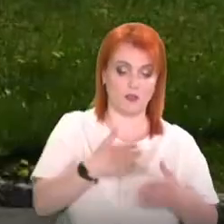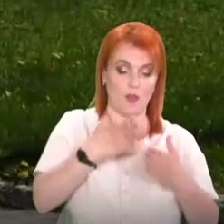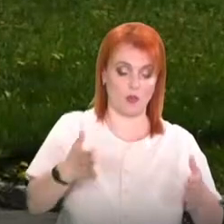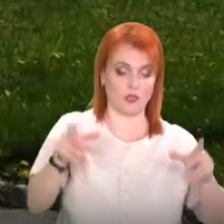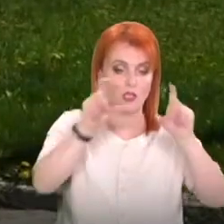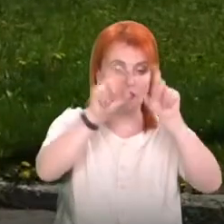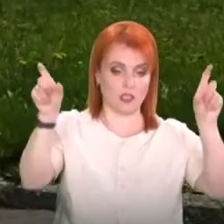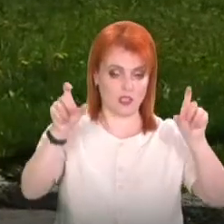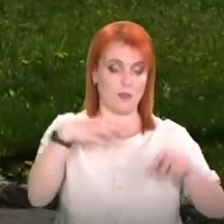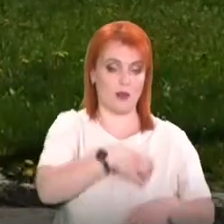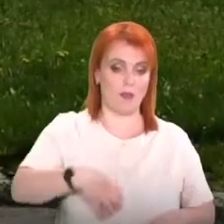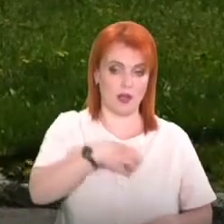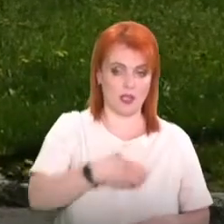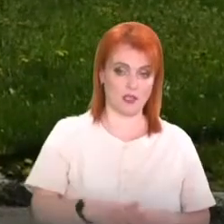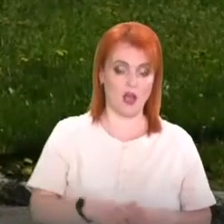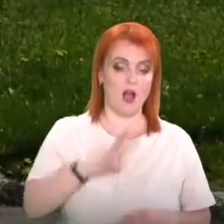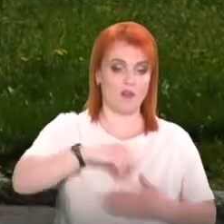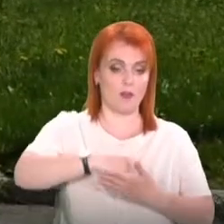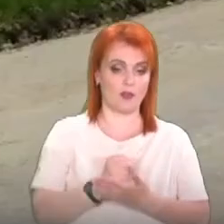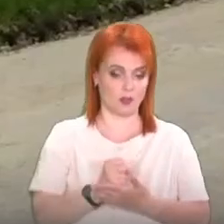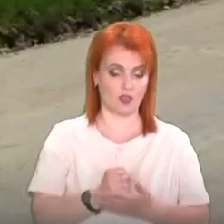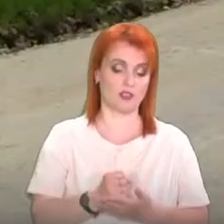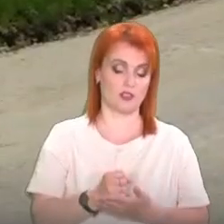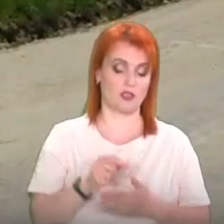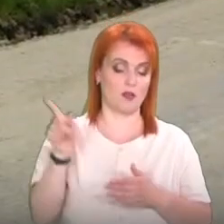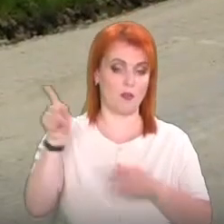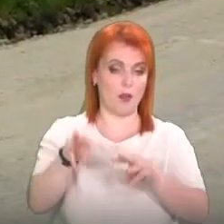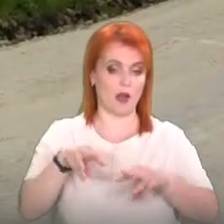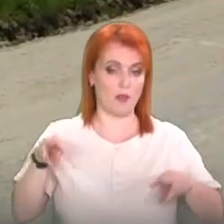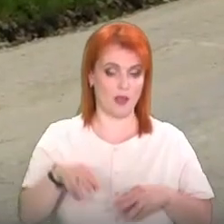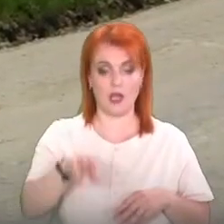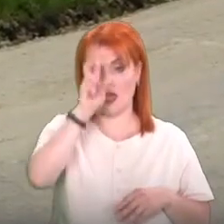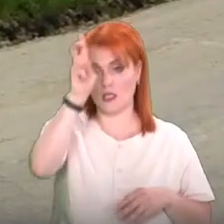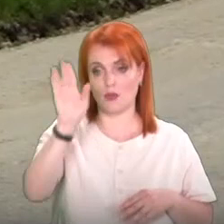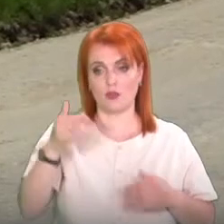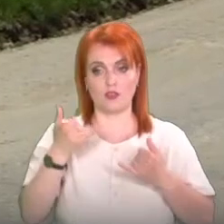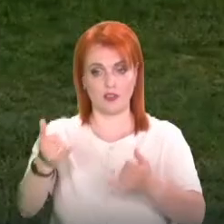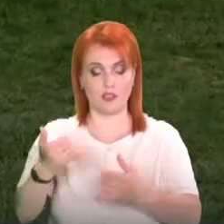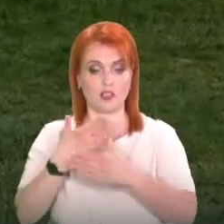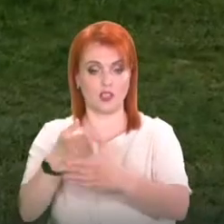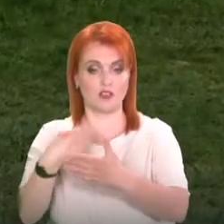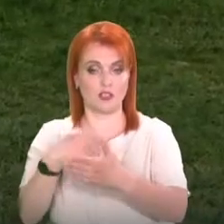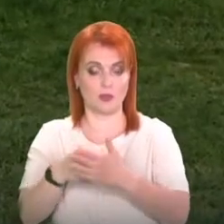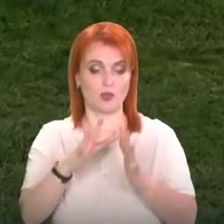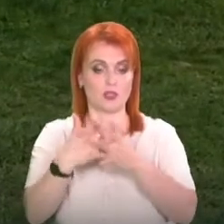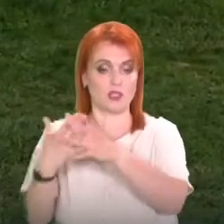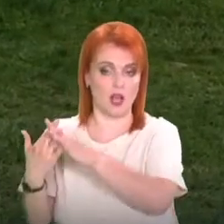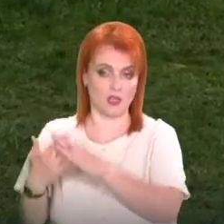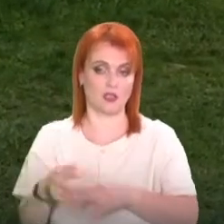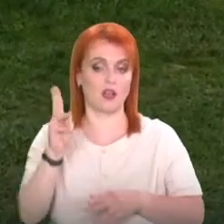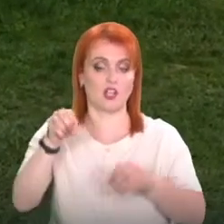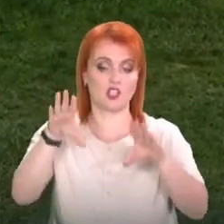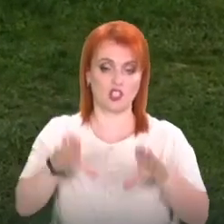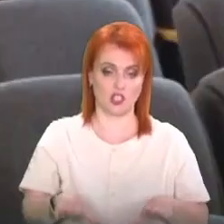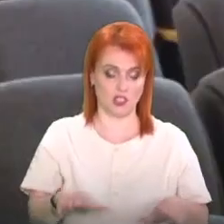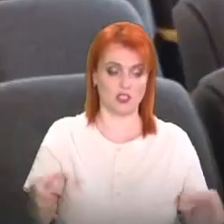unităților administrativ-teritoriale a fost aprobat în prima lectură de Parlament. Statul va oferi sprijin financiar pentru localitățile care vor decide să